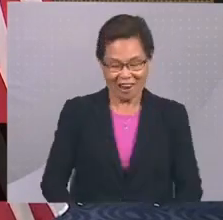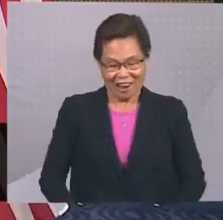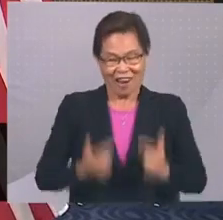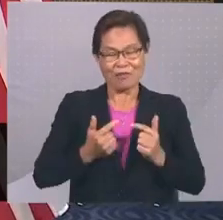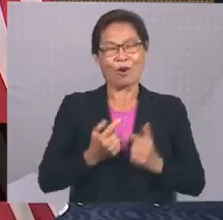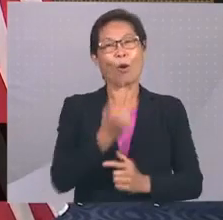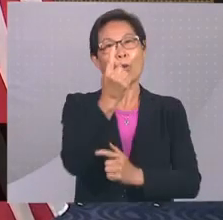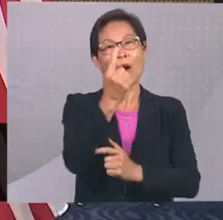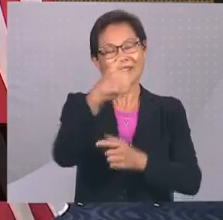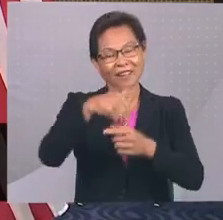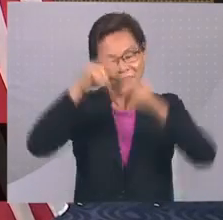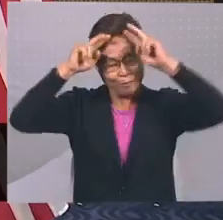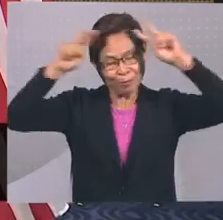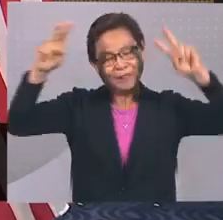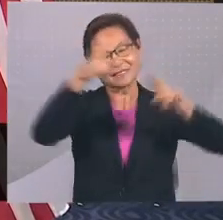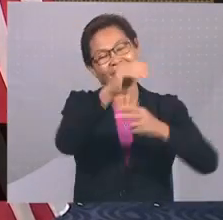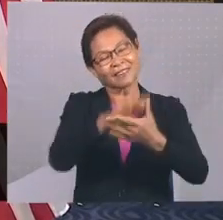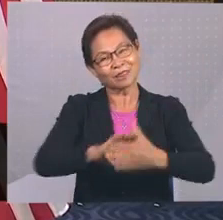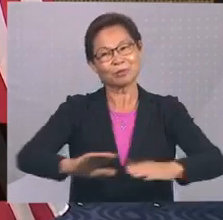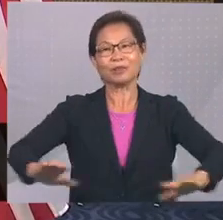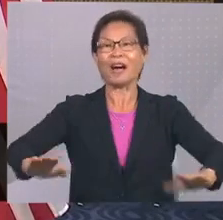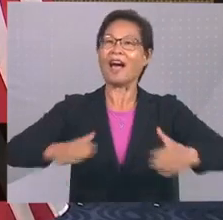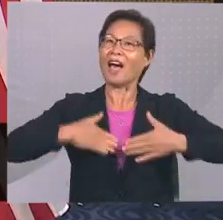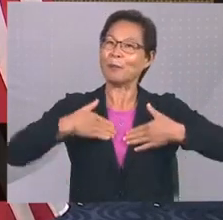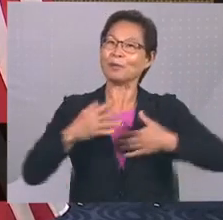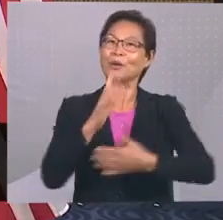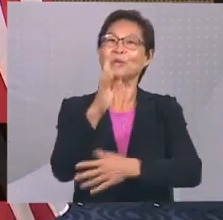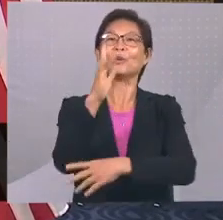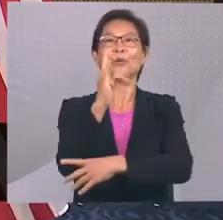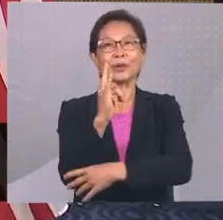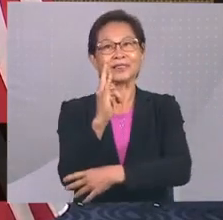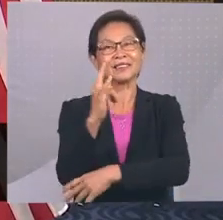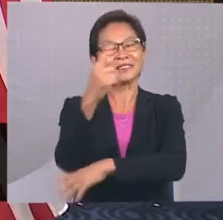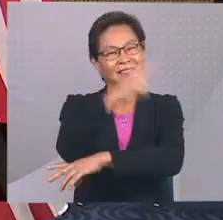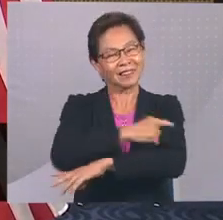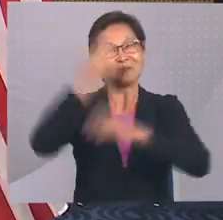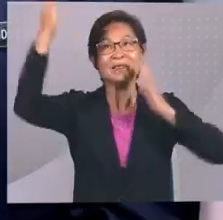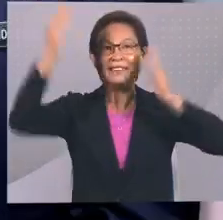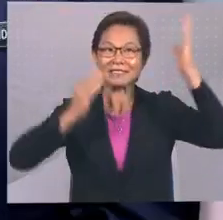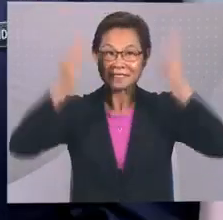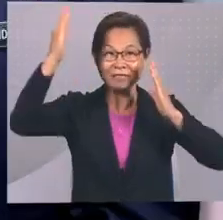as one in peace and harmony. Happy Waisak Day, Malaysia.